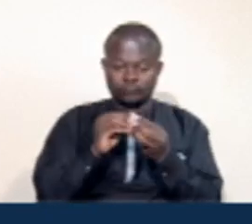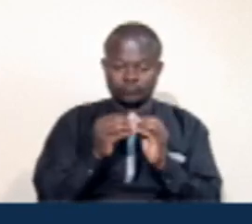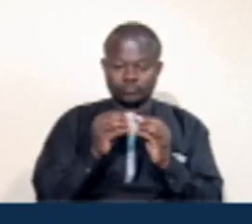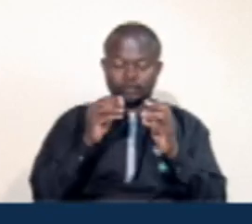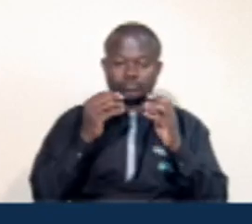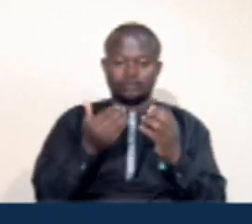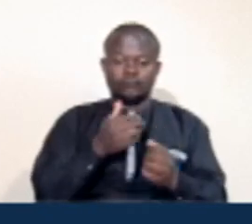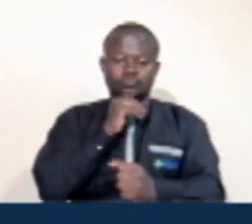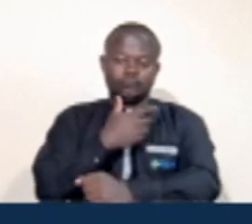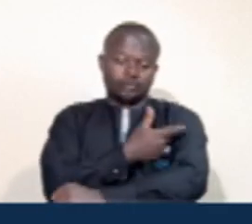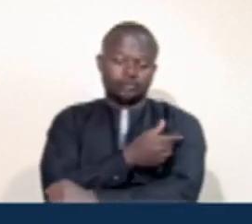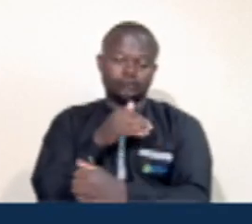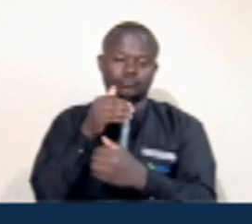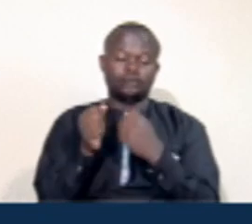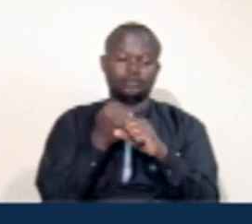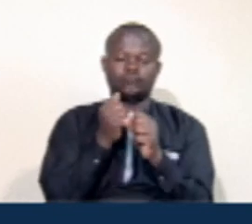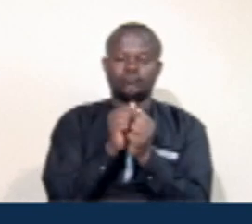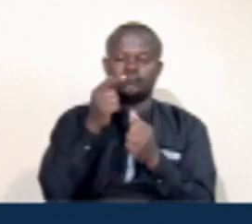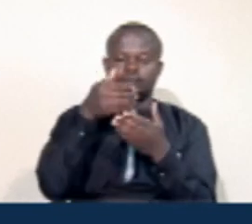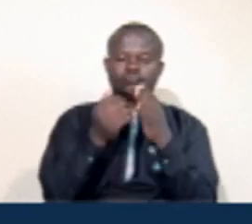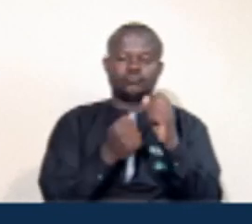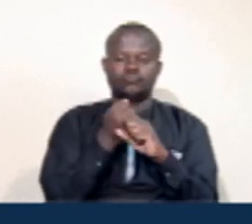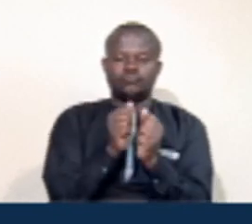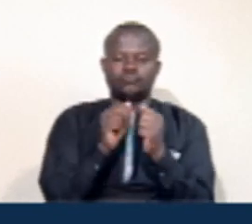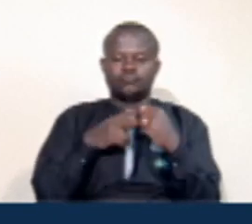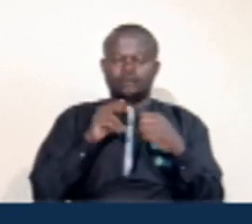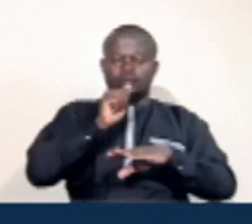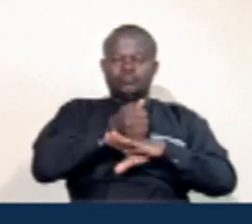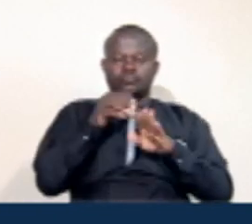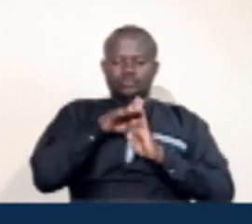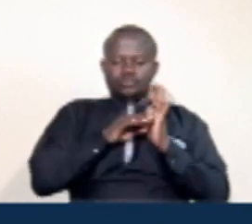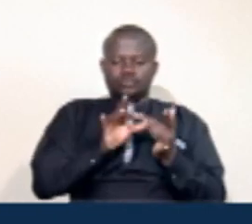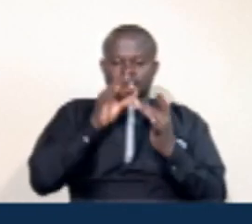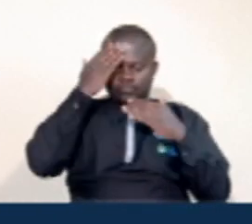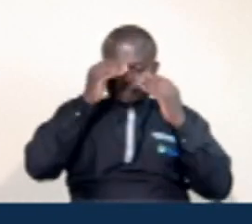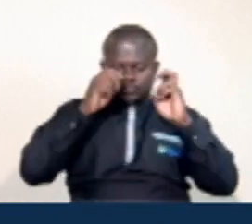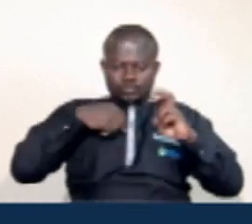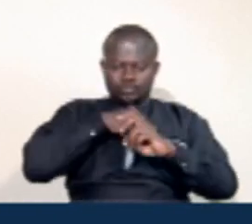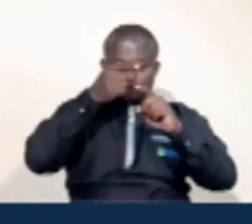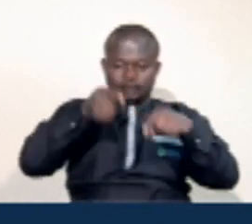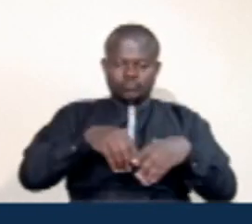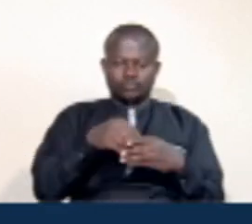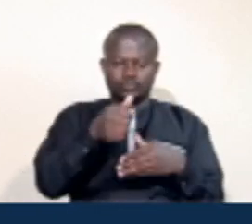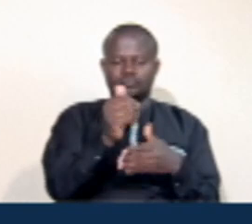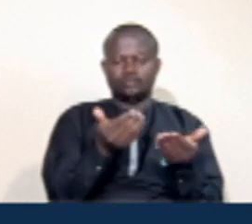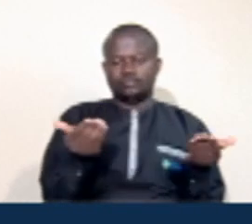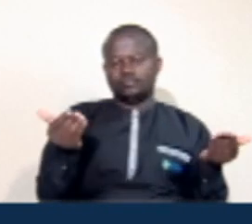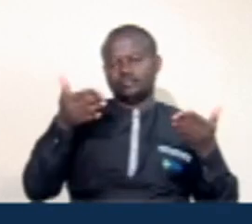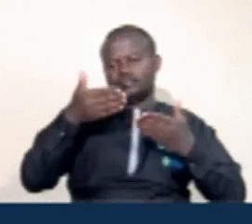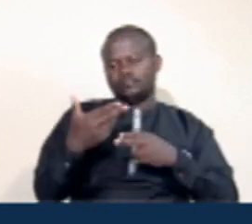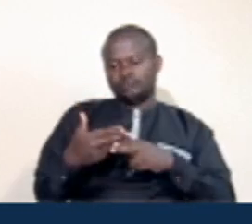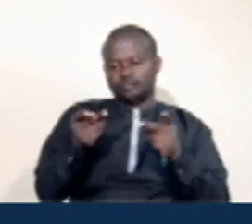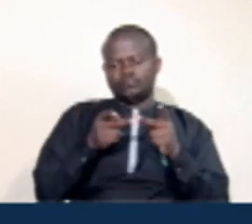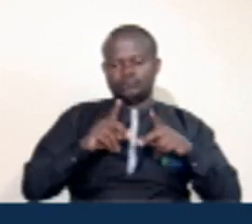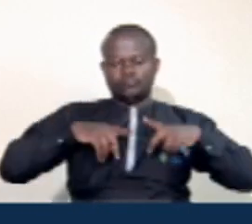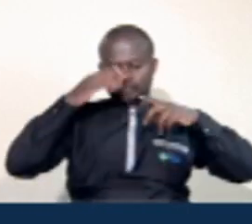y'abana batakingiye mu myaka 17-17 tukaba twagizeho gahunda rero yihariye kugira ngo tube twagera kuri abo bana kugera hafi y'abo batuye kugira